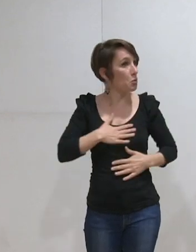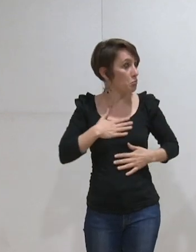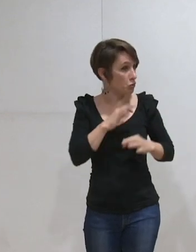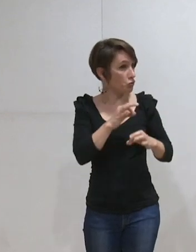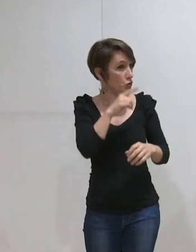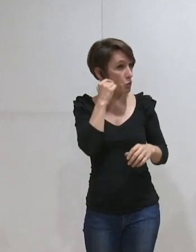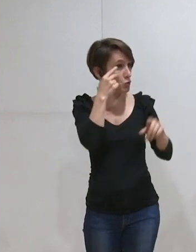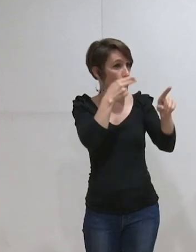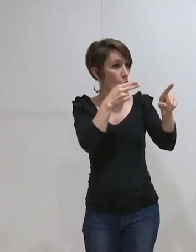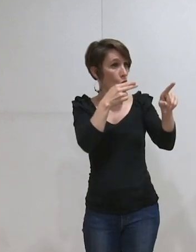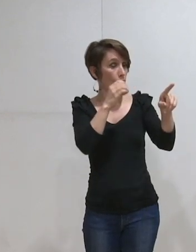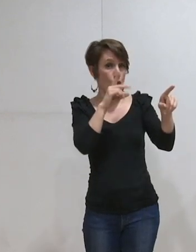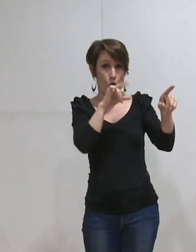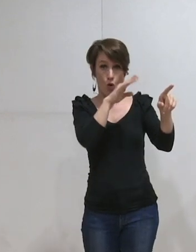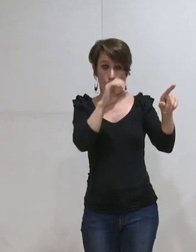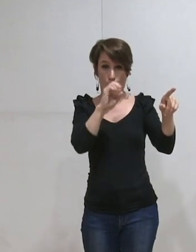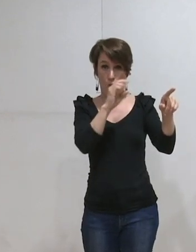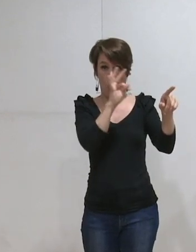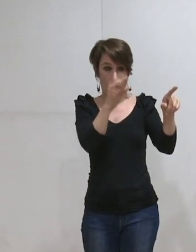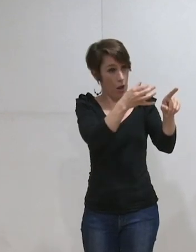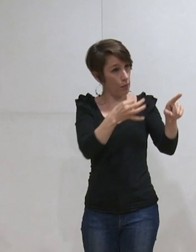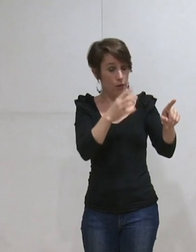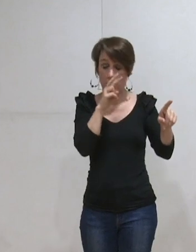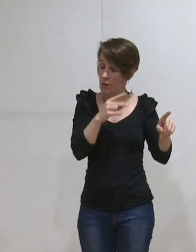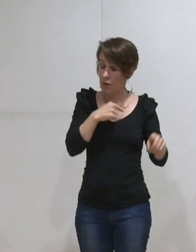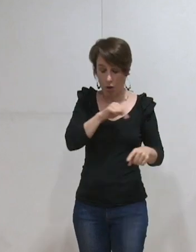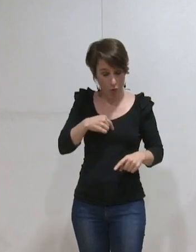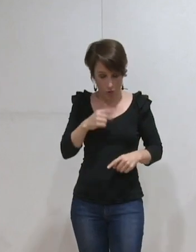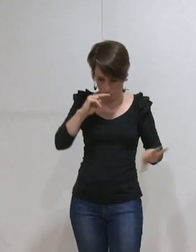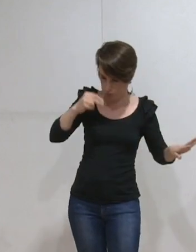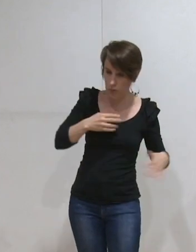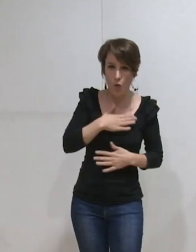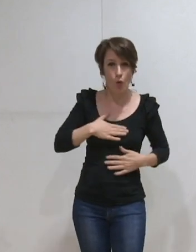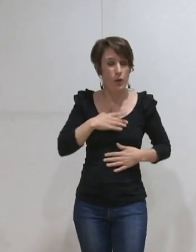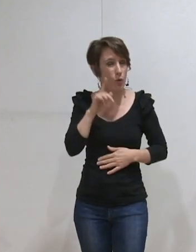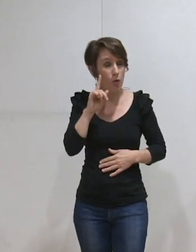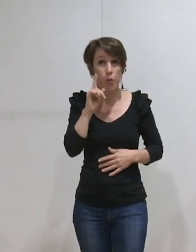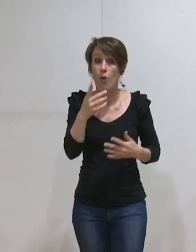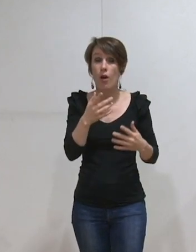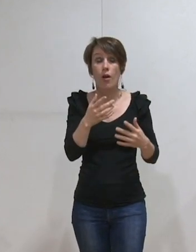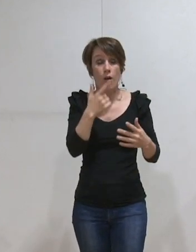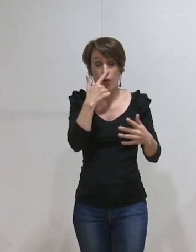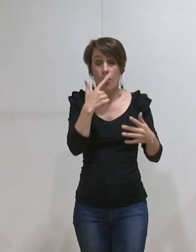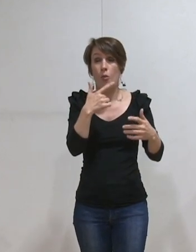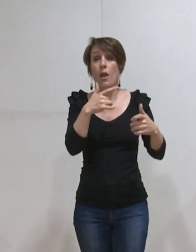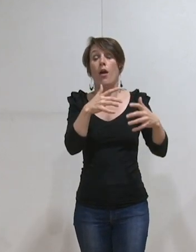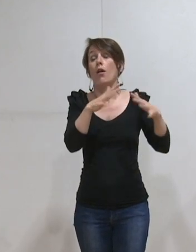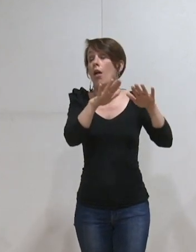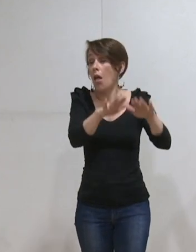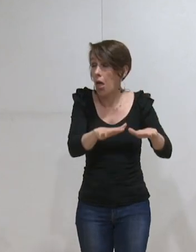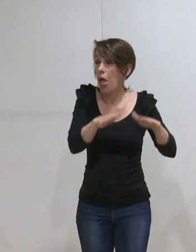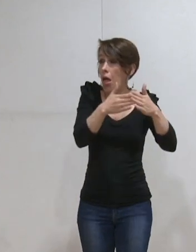dit Olivier noblecour tout à l'heure ne pas freiner la dynamique aussi de construction de logement